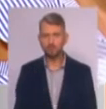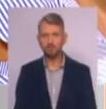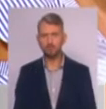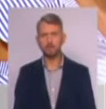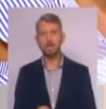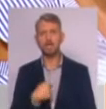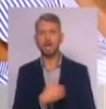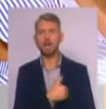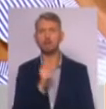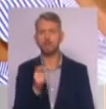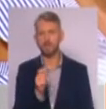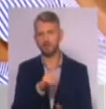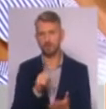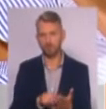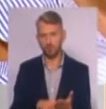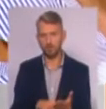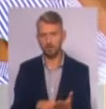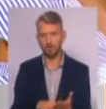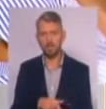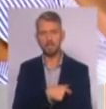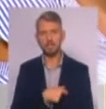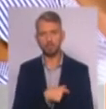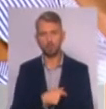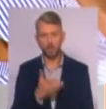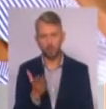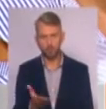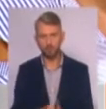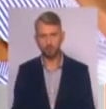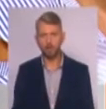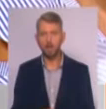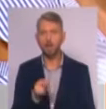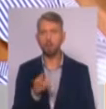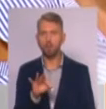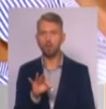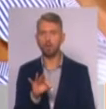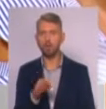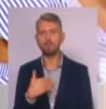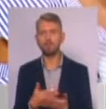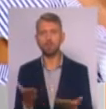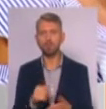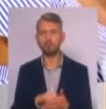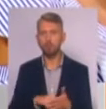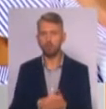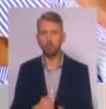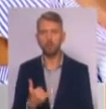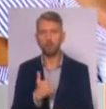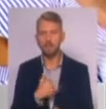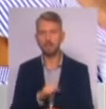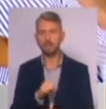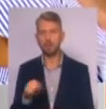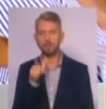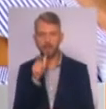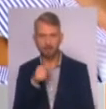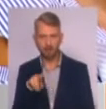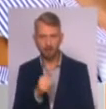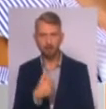Я хочу задати вопрос депутату, значить, по вот какому поводу. У нас на Героїв Сталінграда, вот я